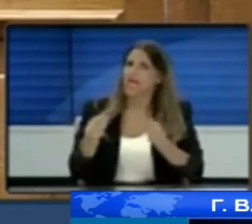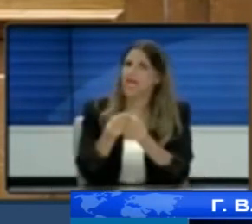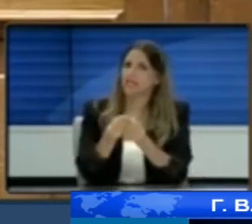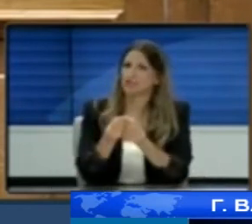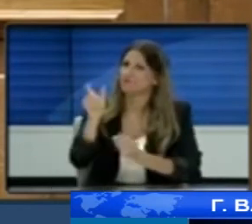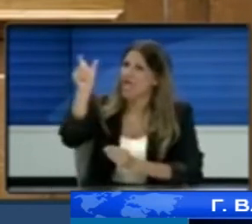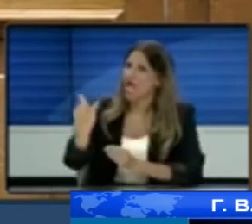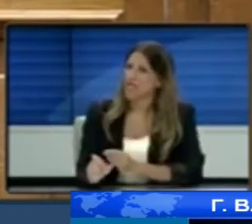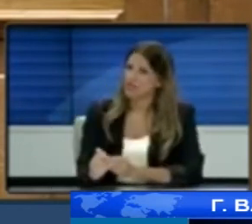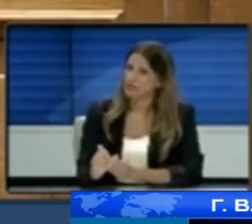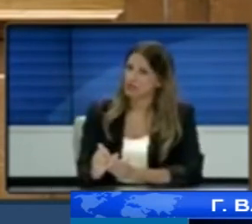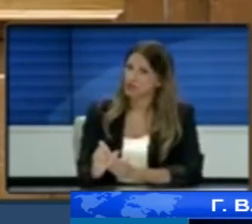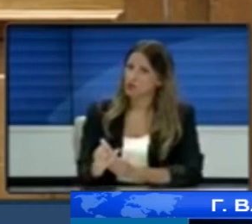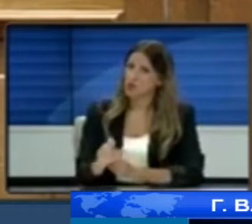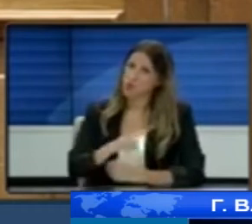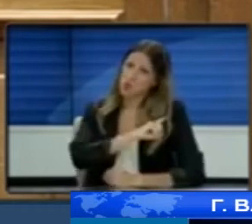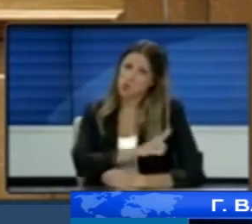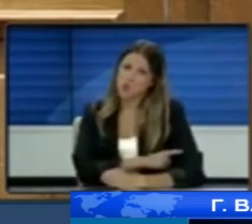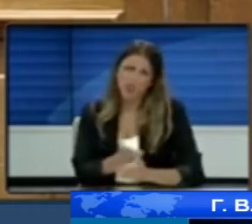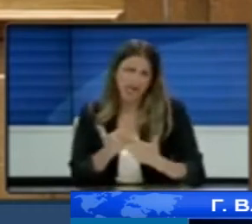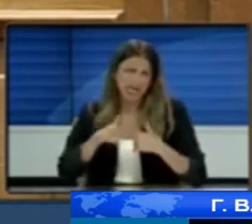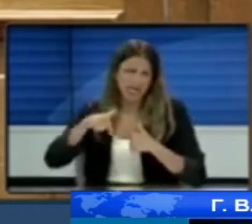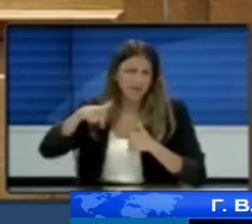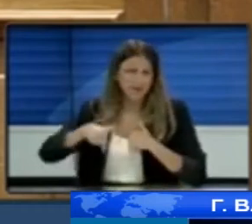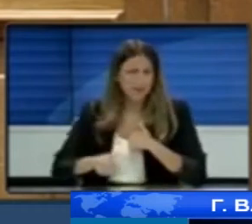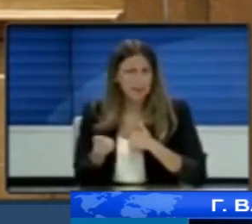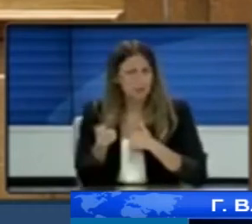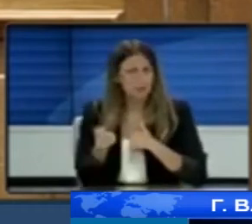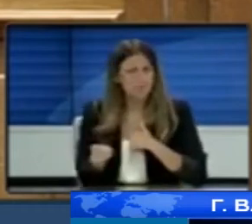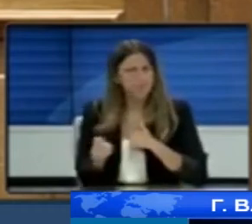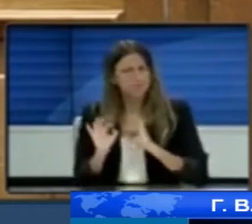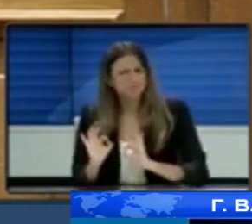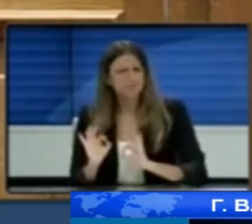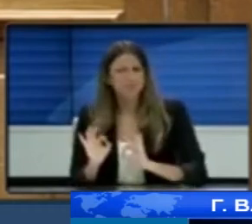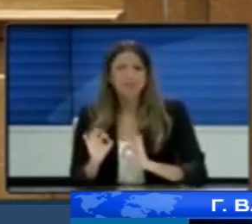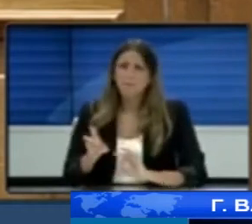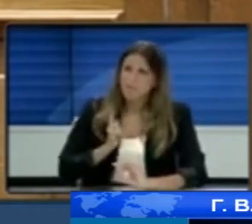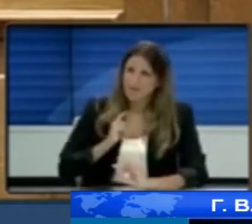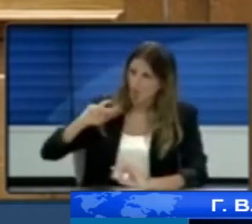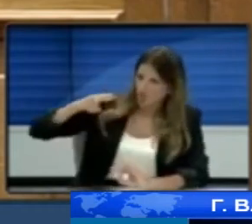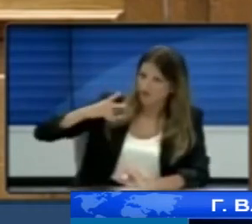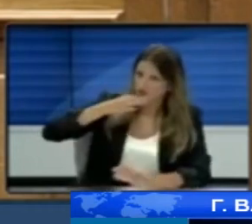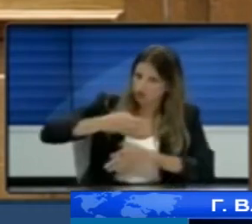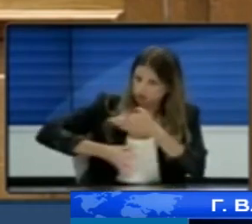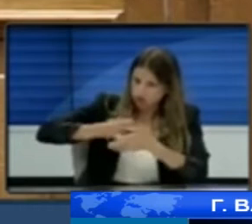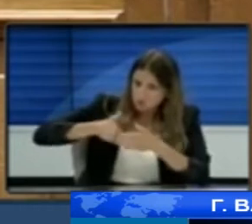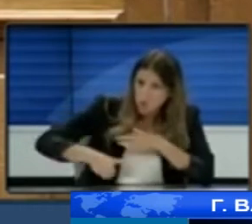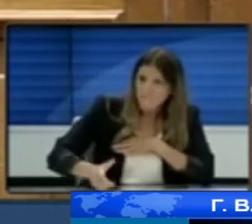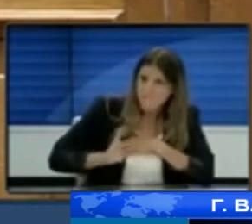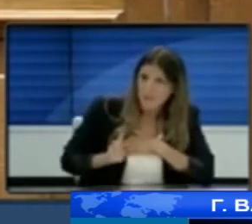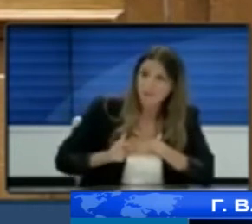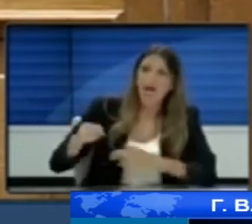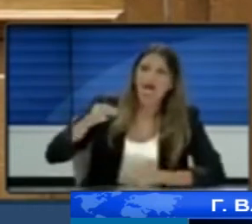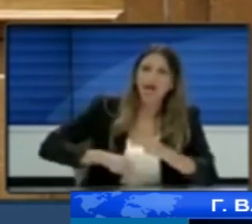δεν θα εξαντλήσω το χρόνο μου. Θέλω να ακούσω τι θα πείτε στις δευτερολογίες σας, γιατί φαντάζομαι ότι το ενδιαφέρον θα είναι εκεί. Ελπίζω να προκηρύξετε εκλογές.